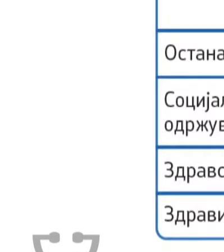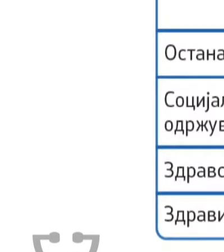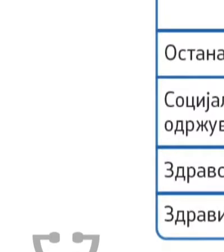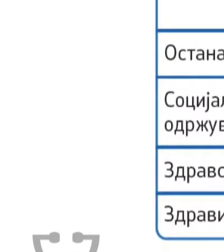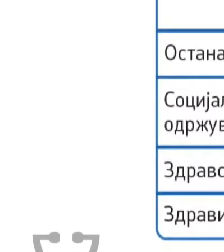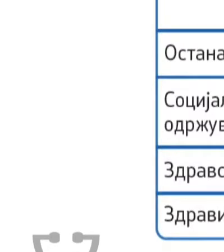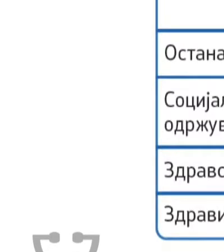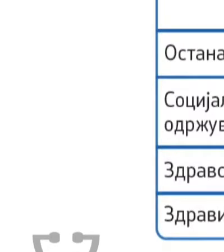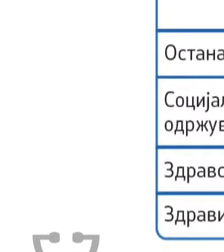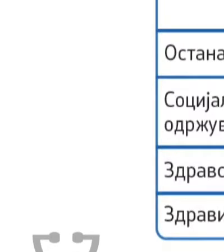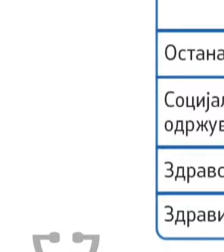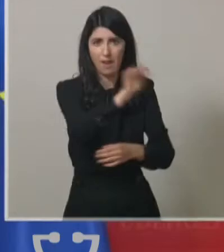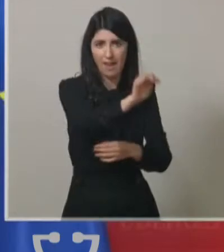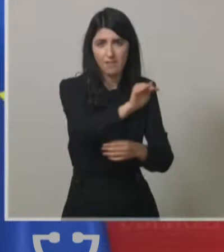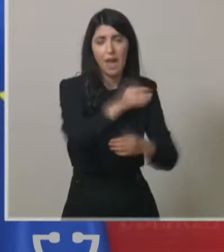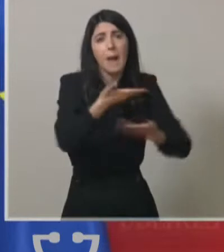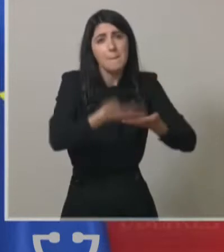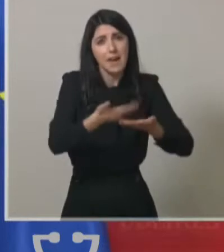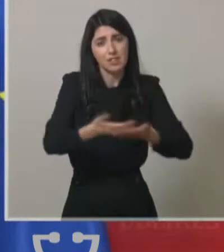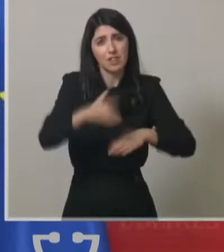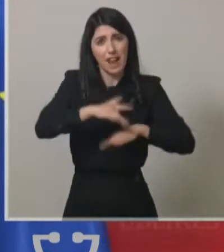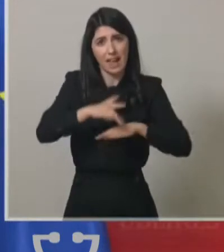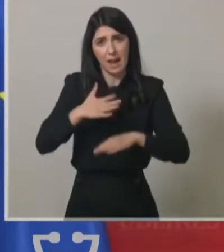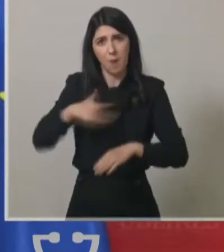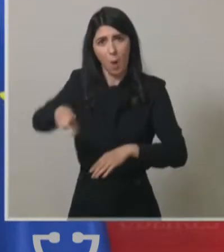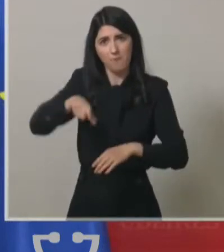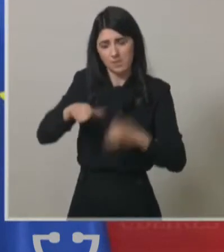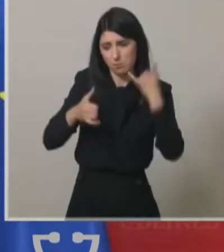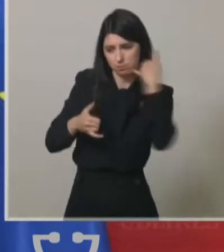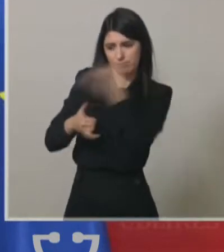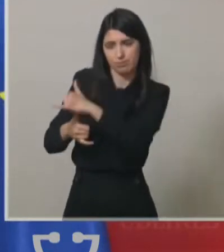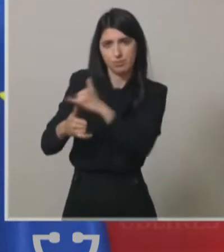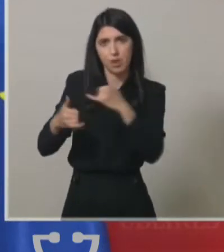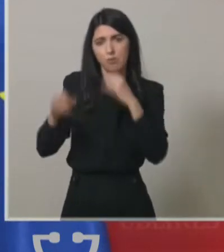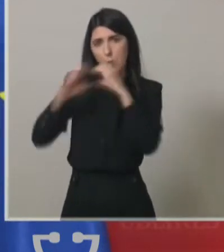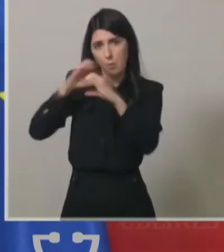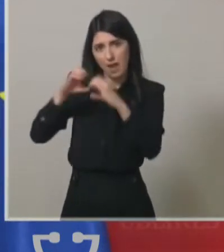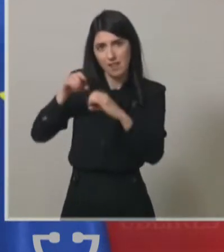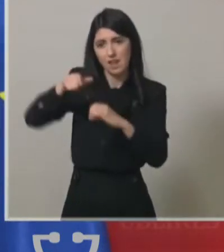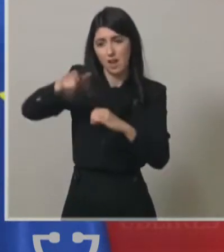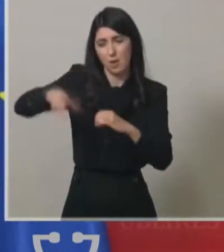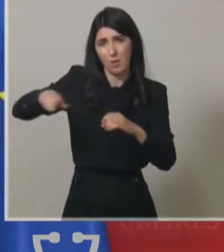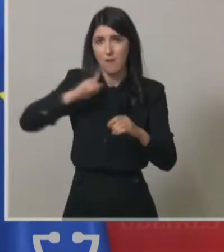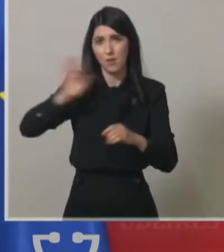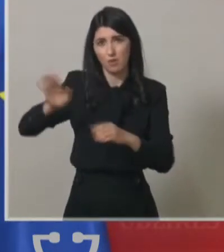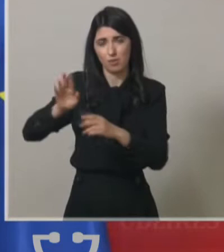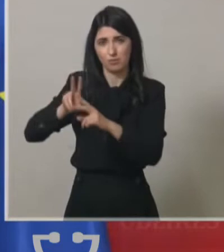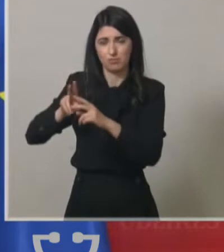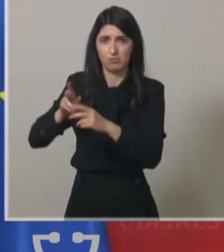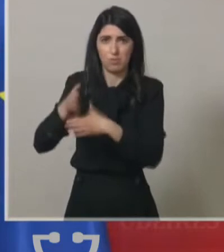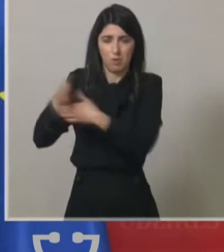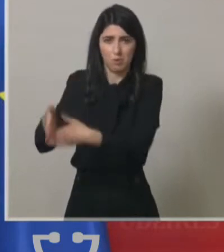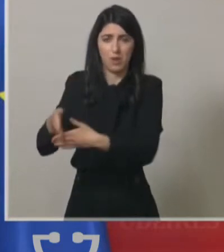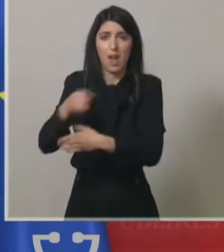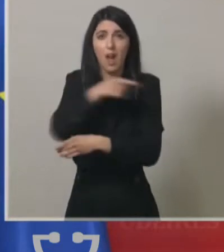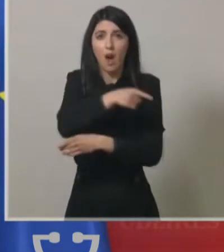нив. Матичните лекари ќе имаат обврска да ги искомуницираат граѓаните кои што